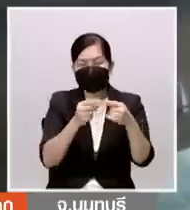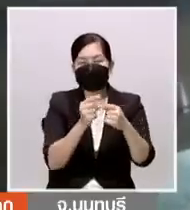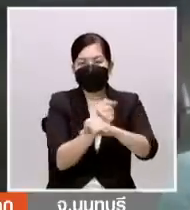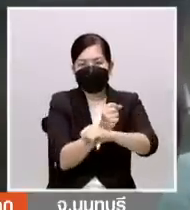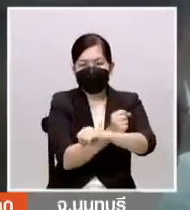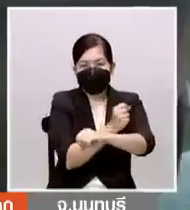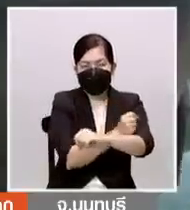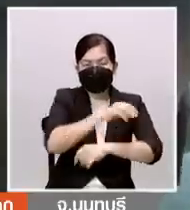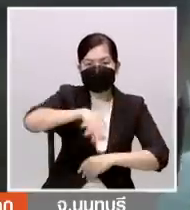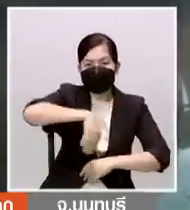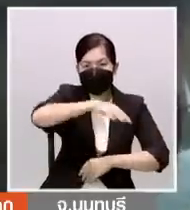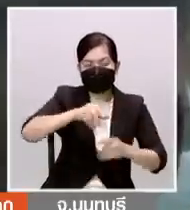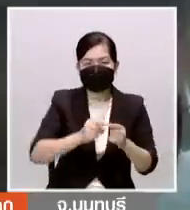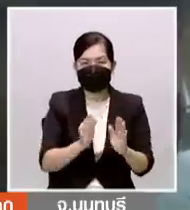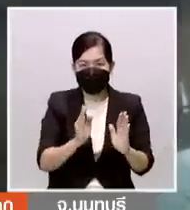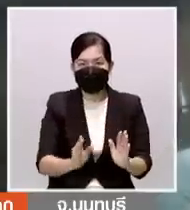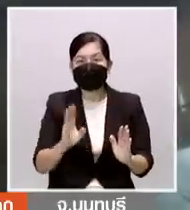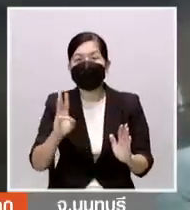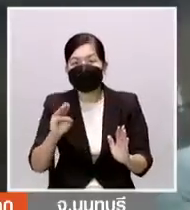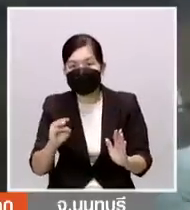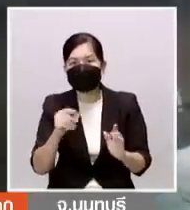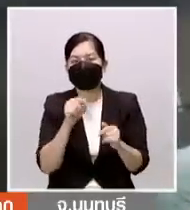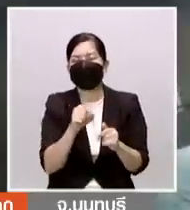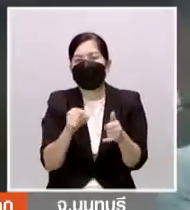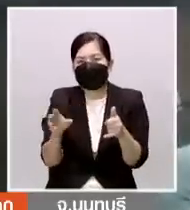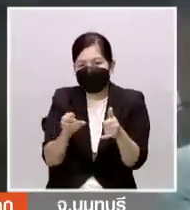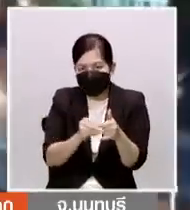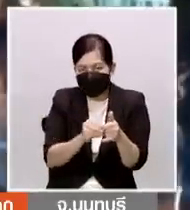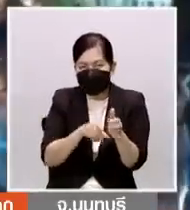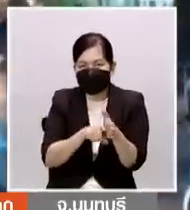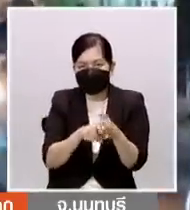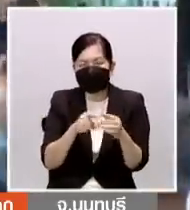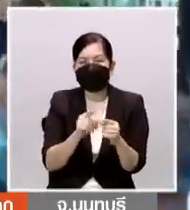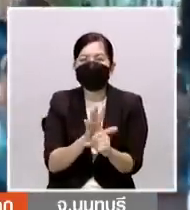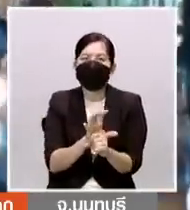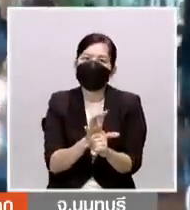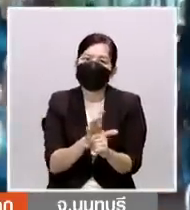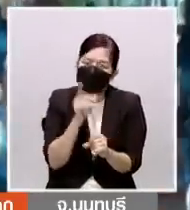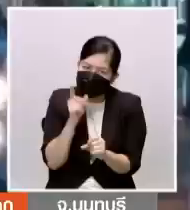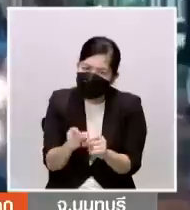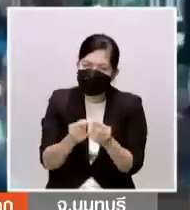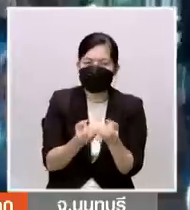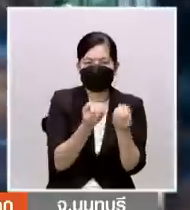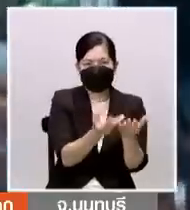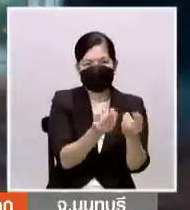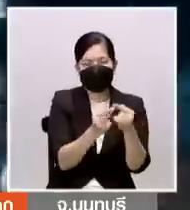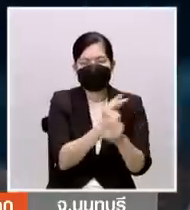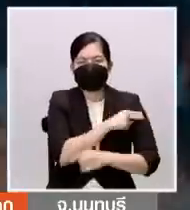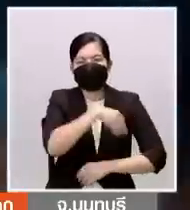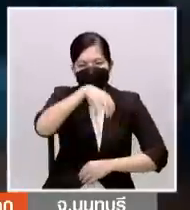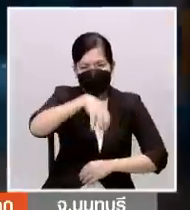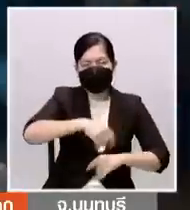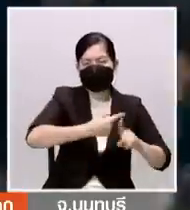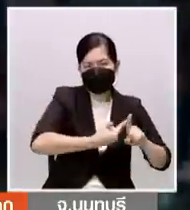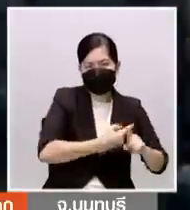ากโรงงานทั้งหมดนี้60คนเนี่ยติดเชื้อโควิด -19 ค่ะเลยต้องรีบขนย้ายอย่างเร่งด่วนนำตัวไปส่งที่โรงพยาบาลส